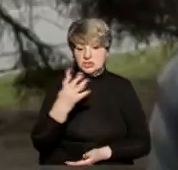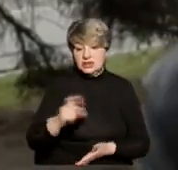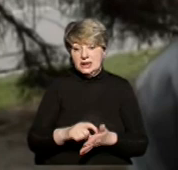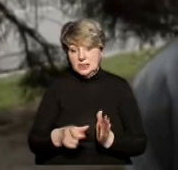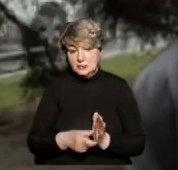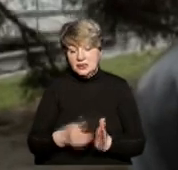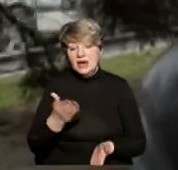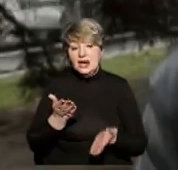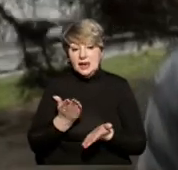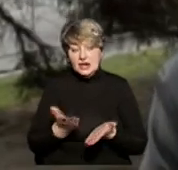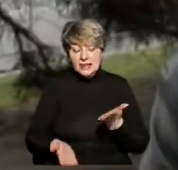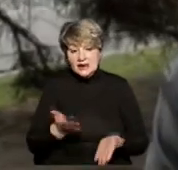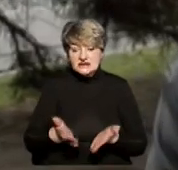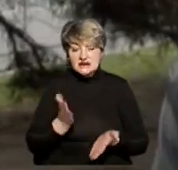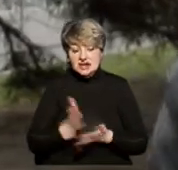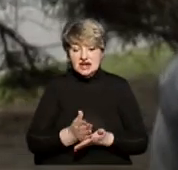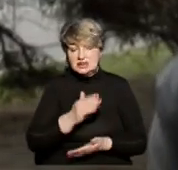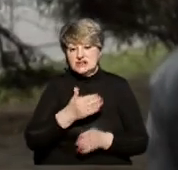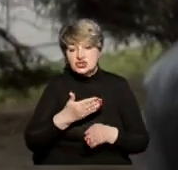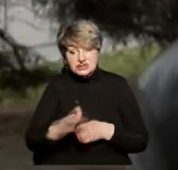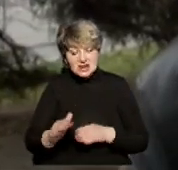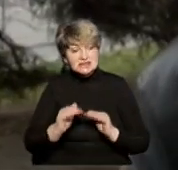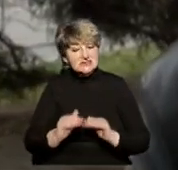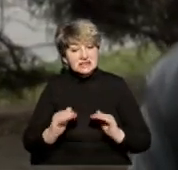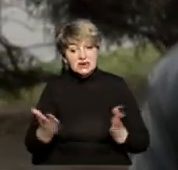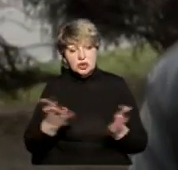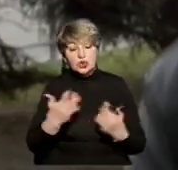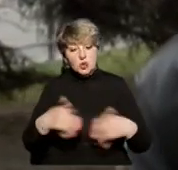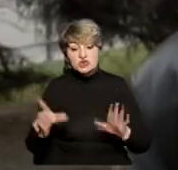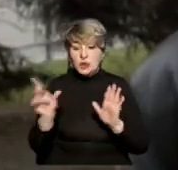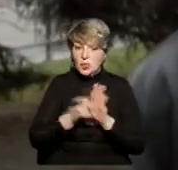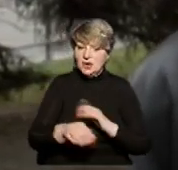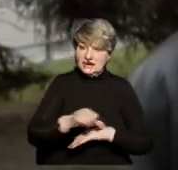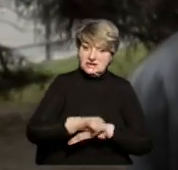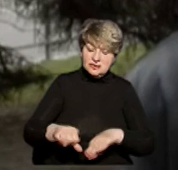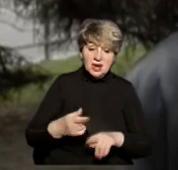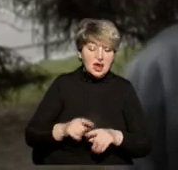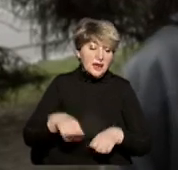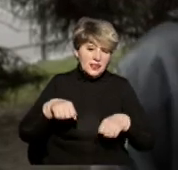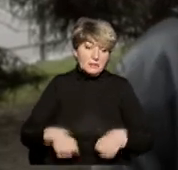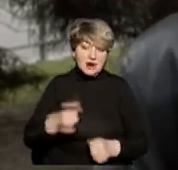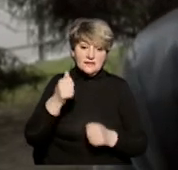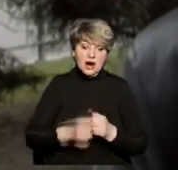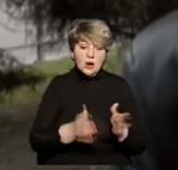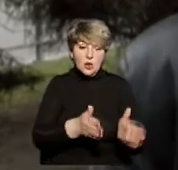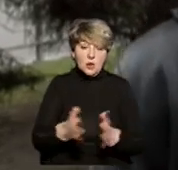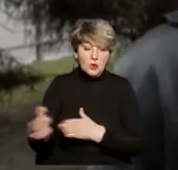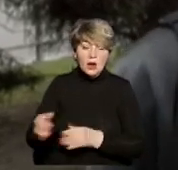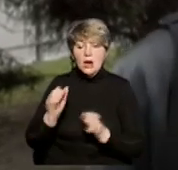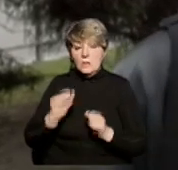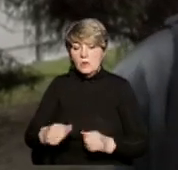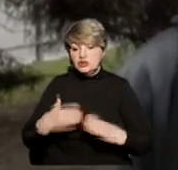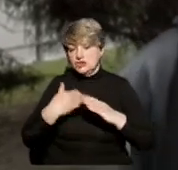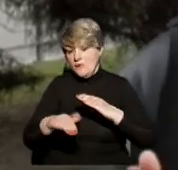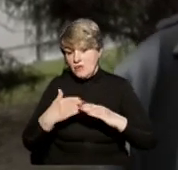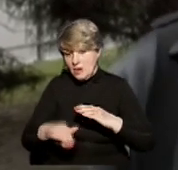класи. Є сьогодні частинка, бачите, батьків, які поїхали за кордоном, де теж є маленькі дітки, бо я таку інформацію теж маю. Це вже право кожного. Можна навіть на вайбер